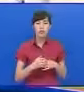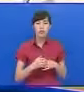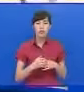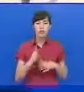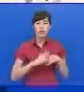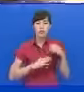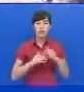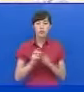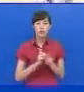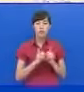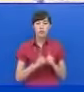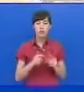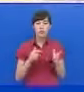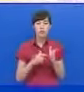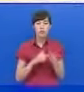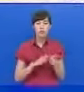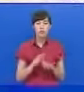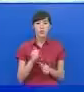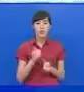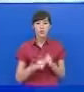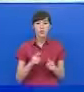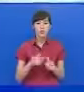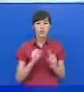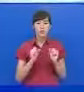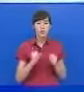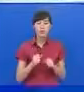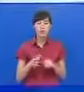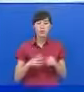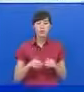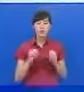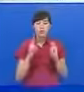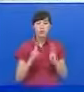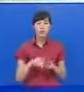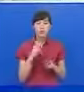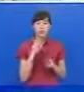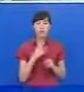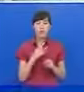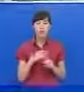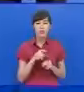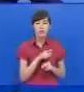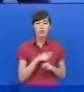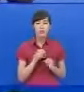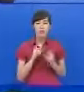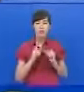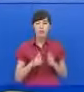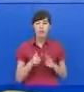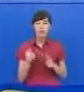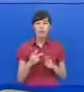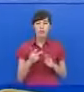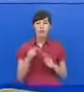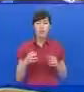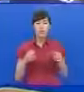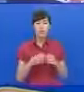тәжірибе алмасу мақсатында өтіп отырған жарыс деп отырмыз. Жергілікті мамандар сөзін шетелдік жаттықтырушылар да құптап отыр. Екі бірдей командасын жарысқа